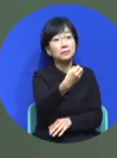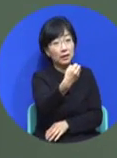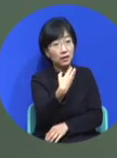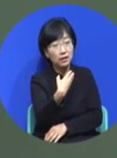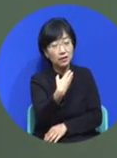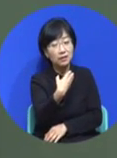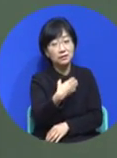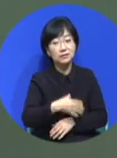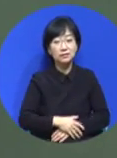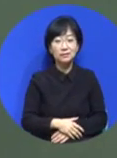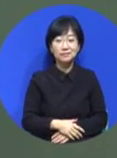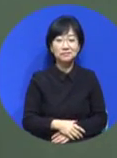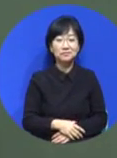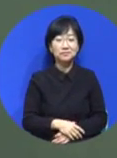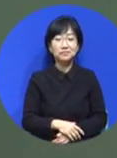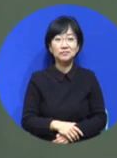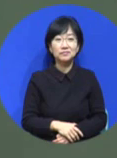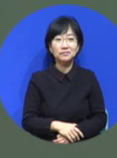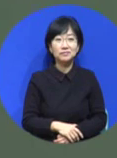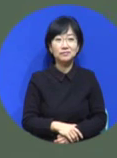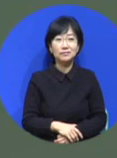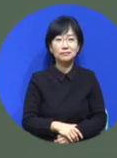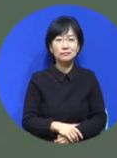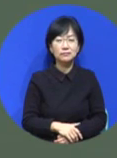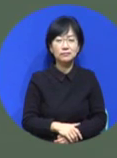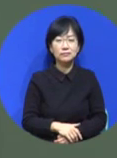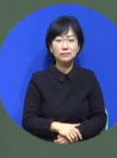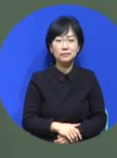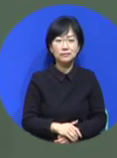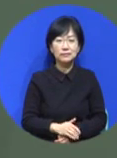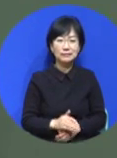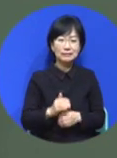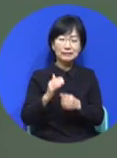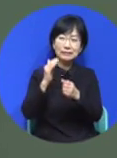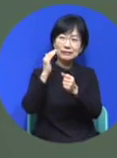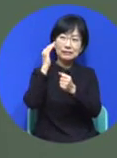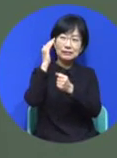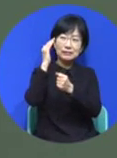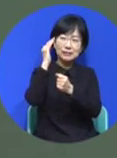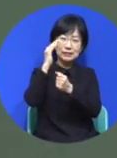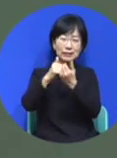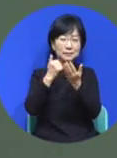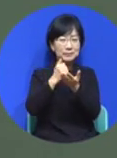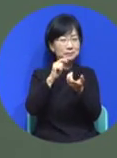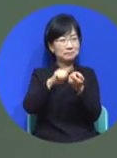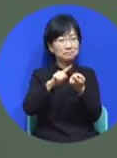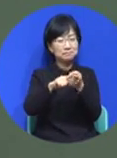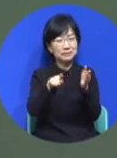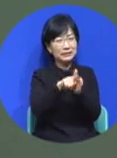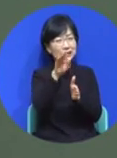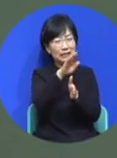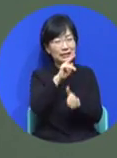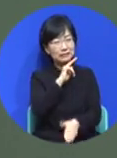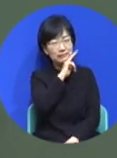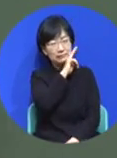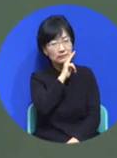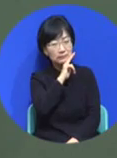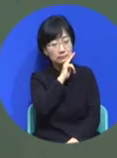about? Does it make sense? 그리고 이 불신앙이 보면요, 훨씬 더 사실적이에요. So unbelief is